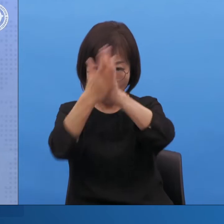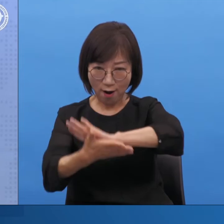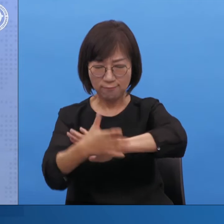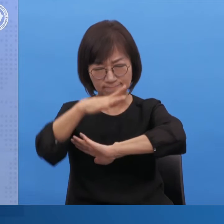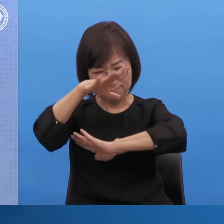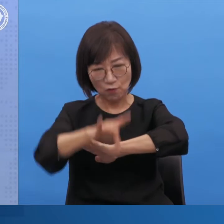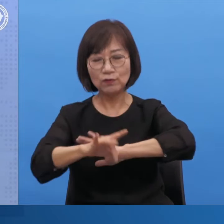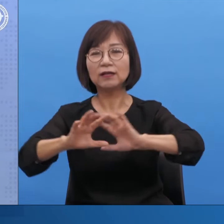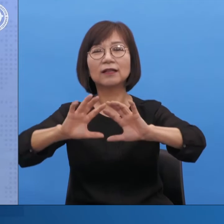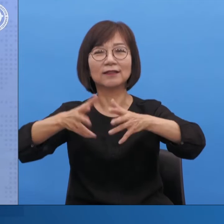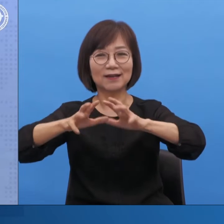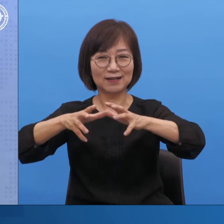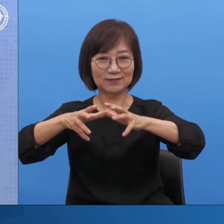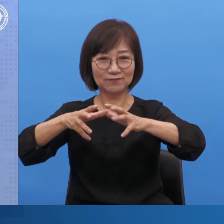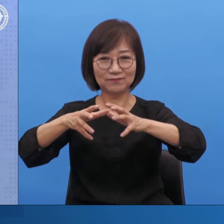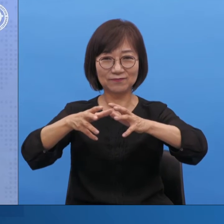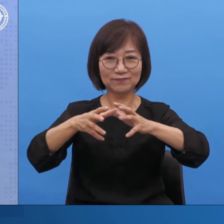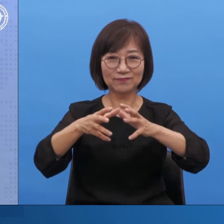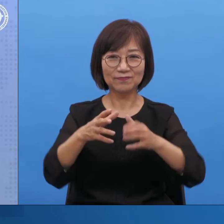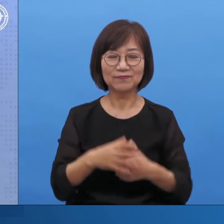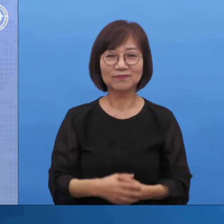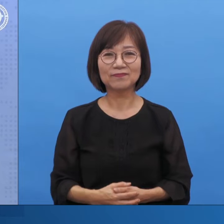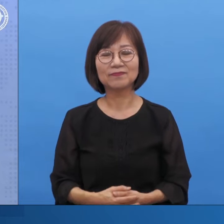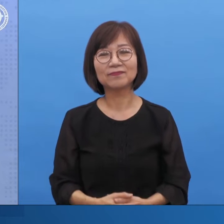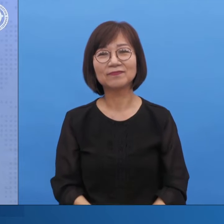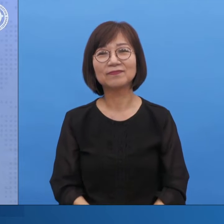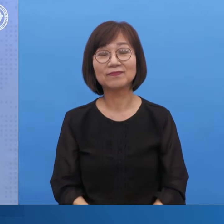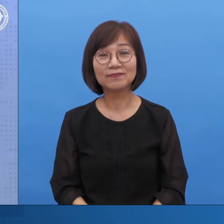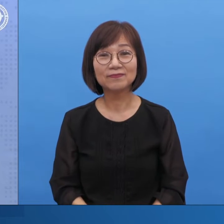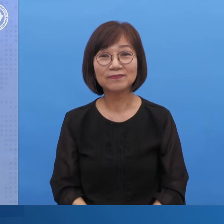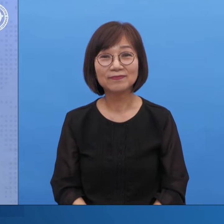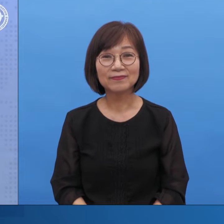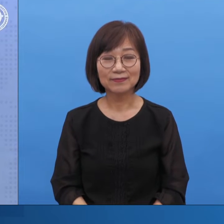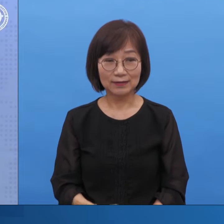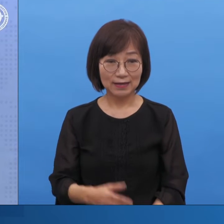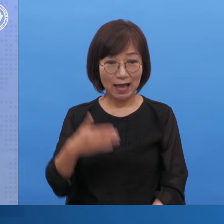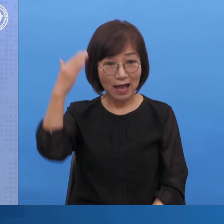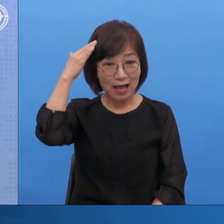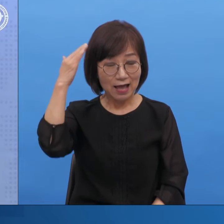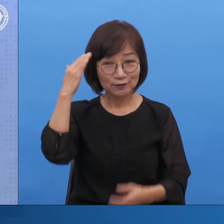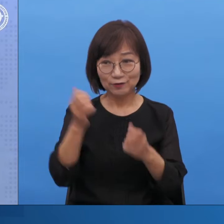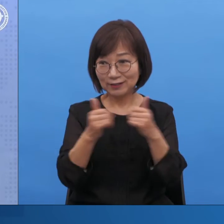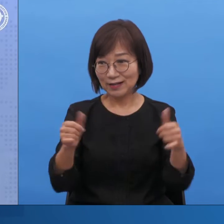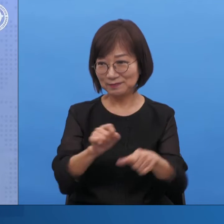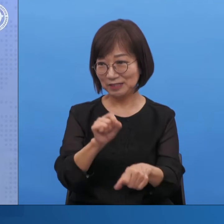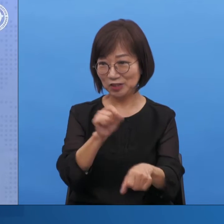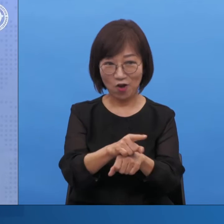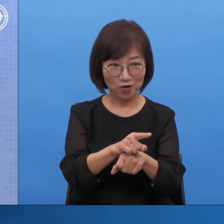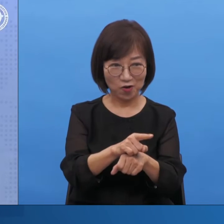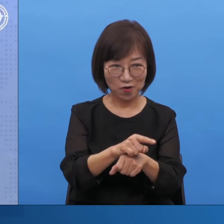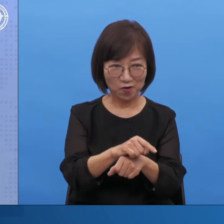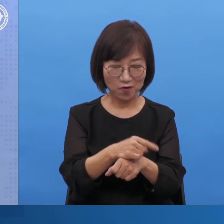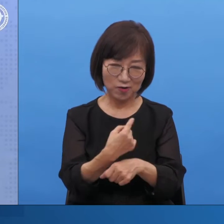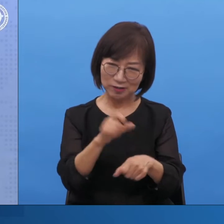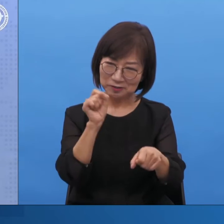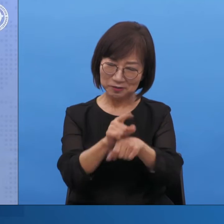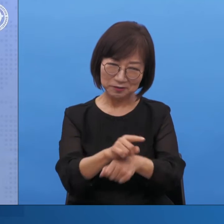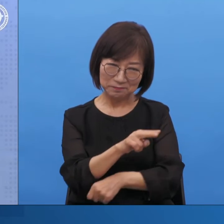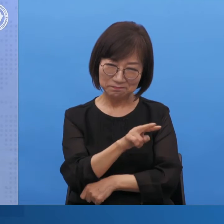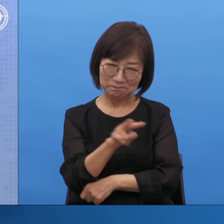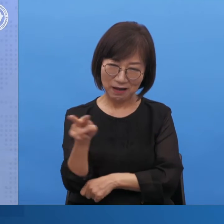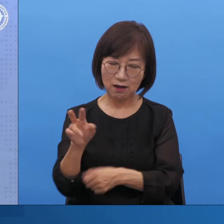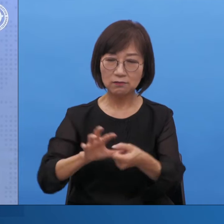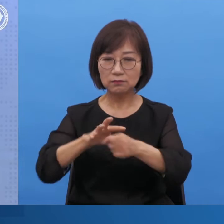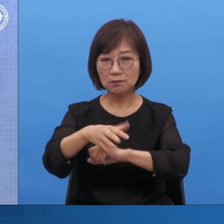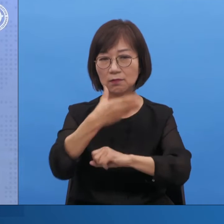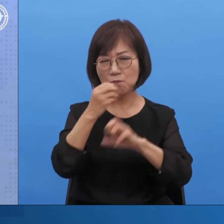to do 그렇죠. world evangelization. Isn't that 믿음도 so? 믿으면 성격 자체가요. 대한민국이 세계 복음할 수 있는 나라예요. And so 이렇게. the personality of